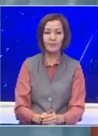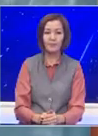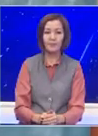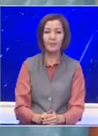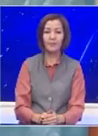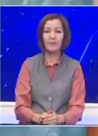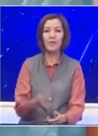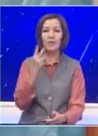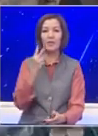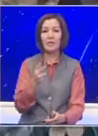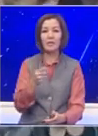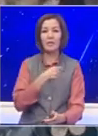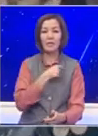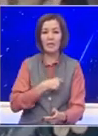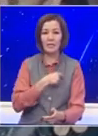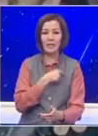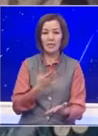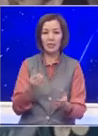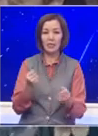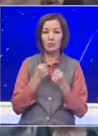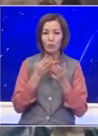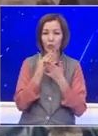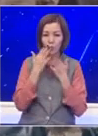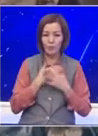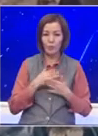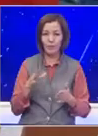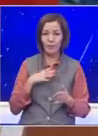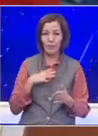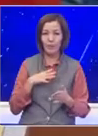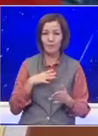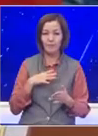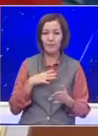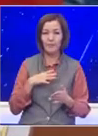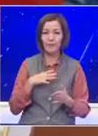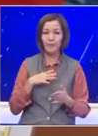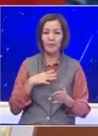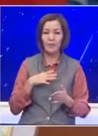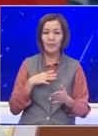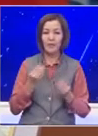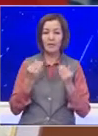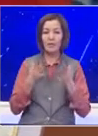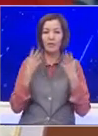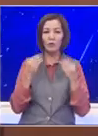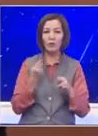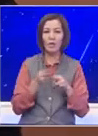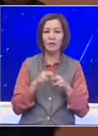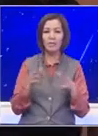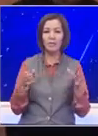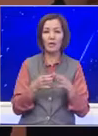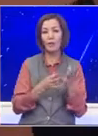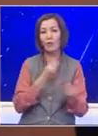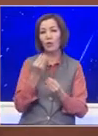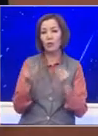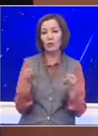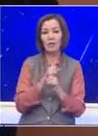Нурмат Конусбай жана Кубаныш Кыстаубаевтар спорт эсе ишкенасын жерге койган азаматтар еди дейди көзүн көргөндөр. Әсіресе командалык оюн түрлөрүн